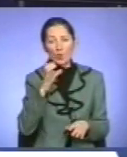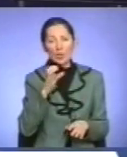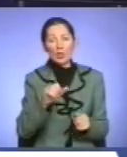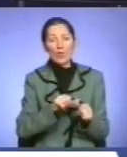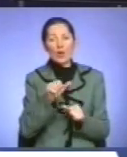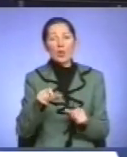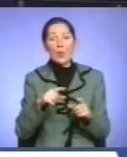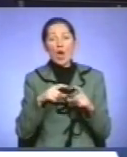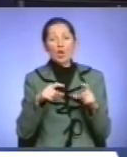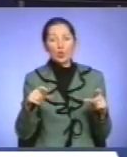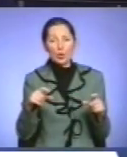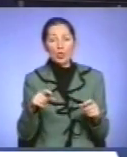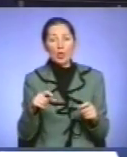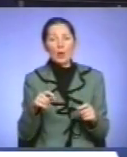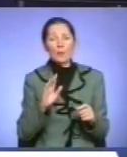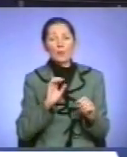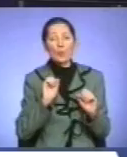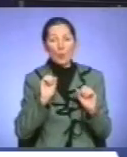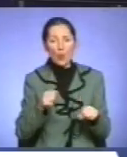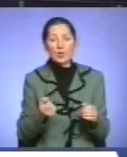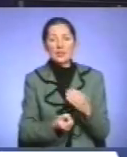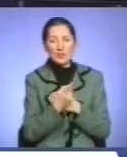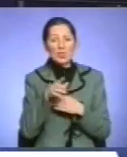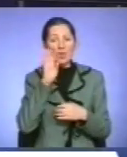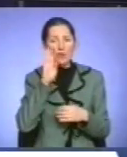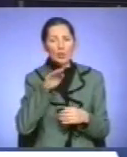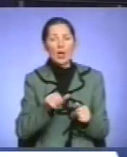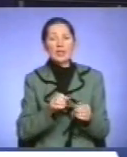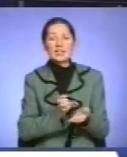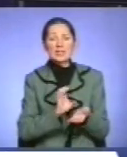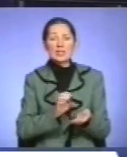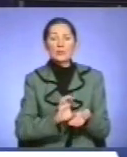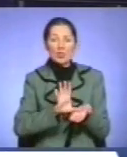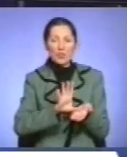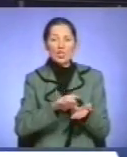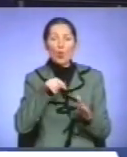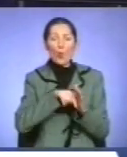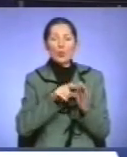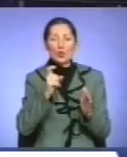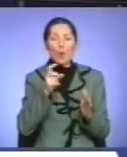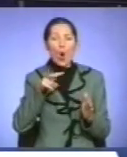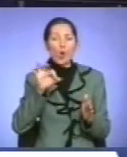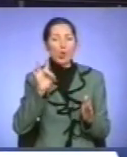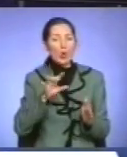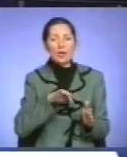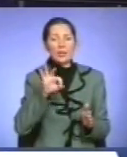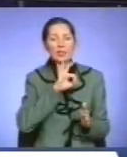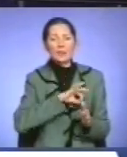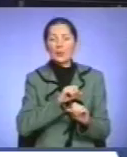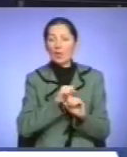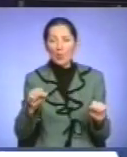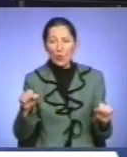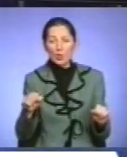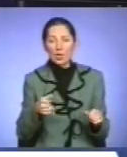точках розподільчої мережі може з'явитися вода з підвищеним вмістом хлору, а отже непридатна для вживання в питних сілях чи